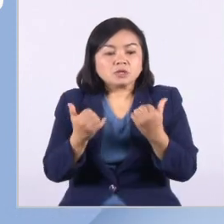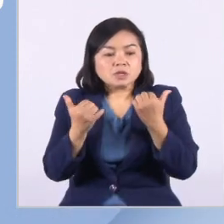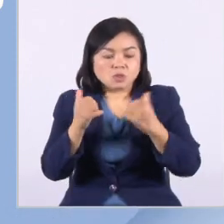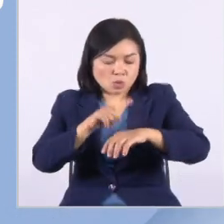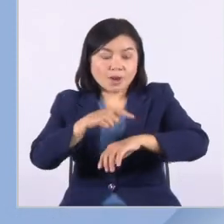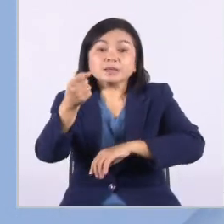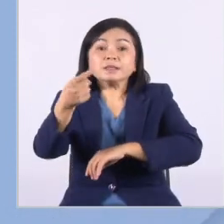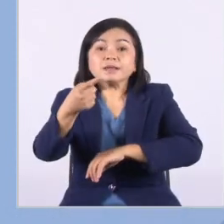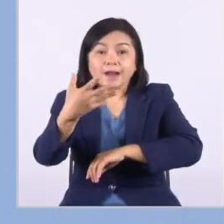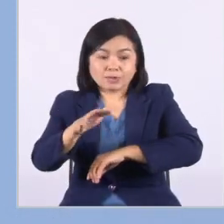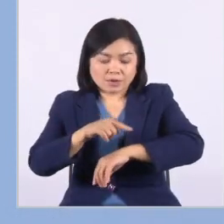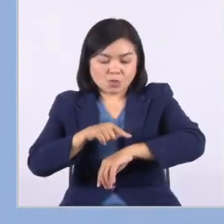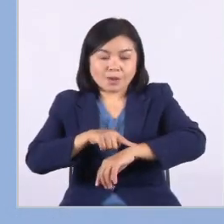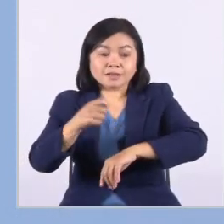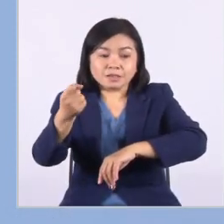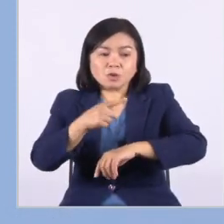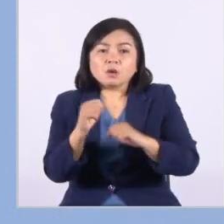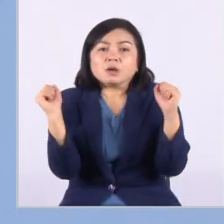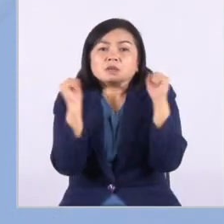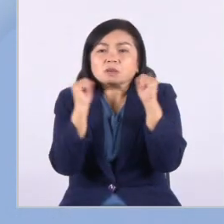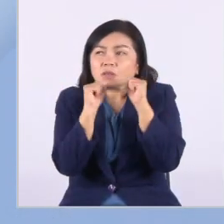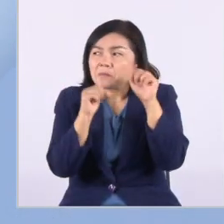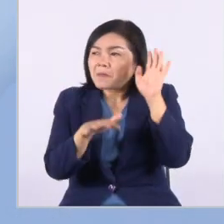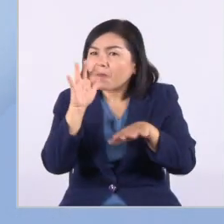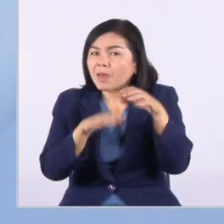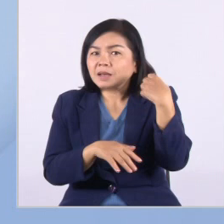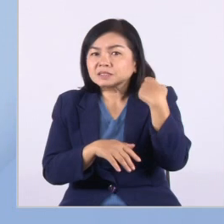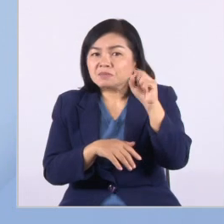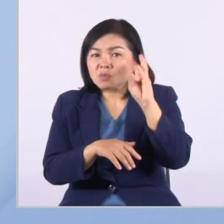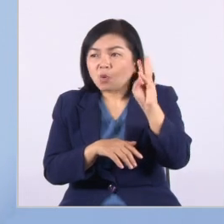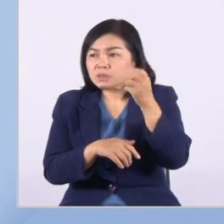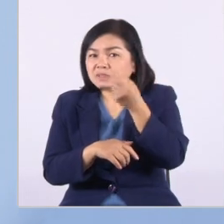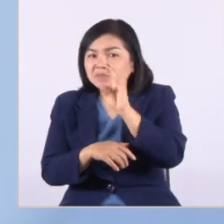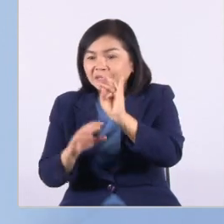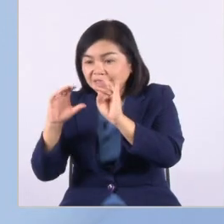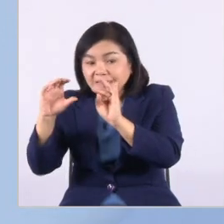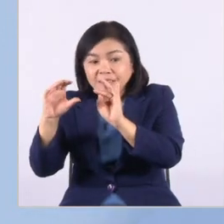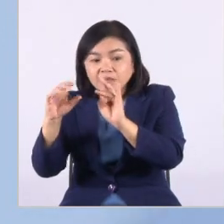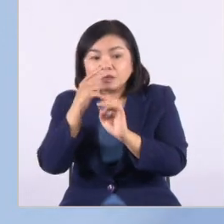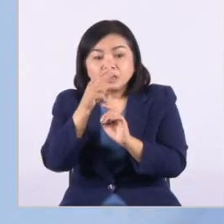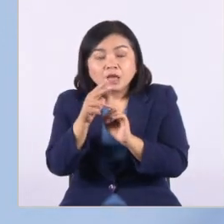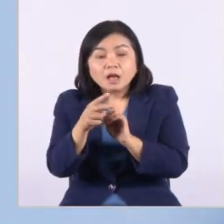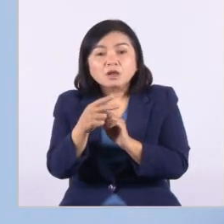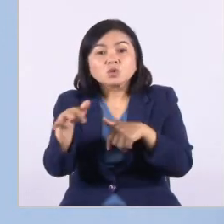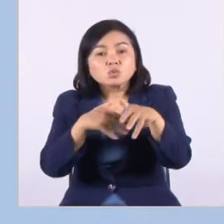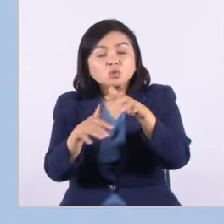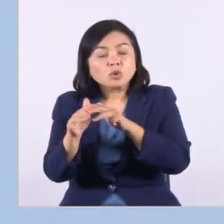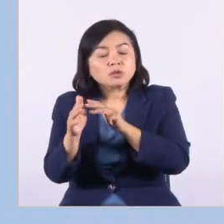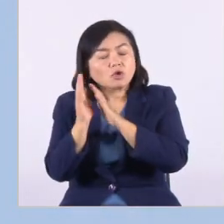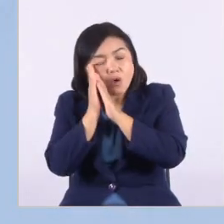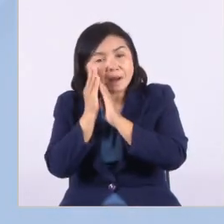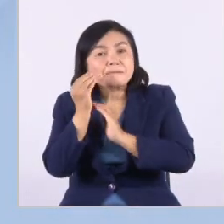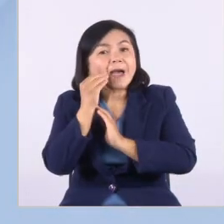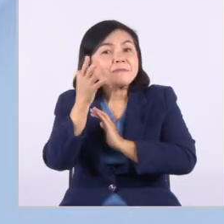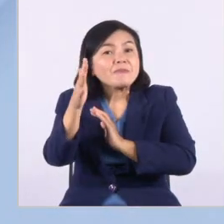ตีหนึ่งแล้วนะครับอากาศก็ประมาณสัก16-17องศานะครับในมาพบกับค